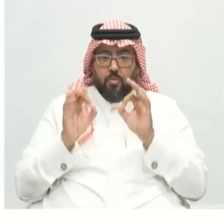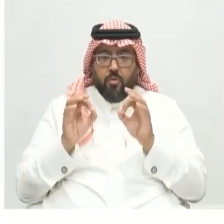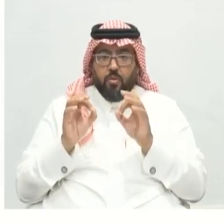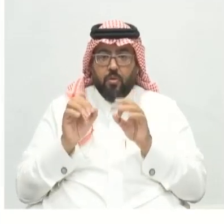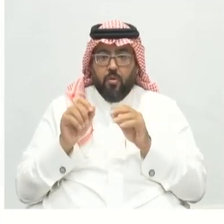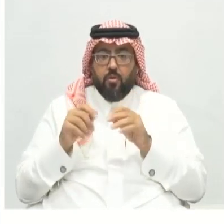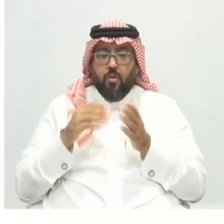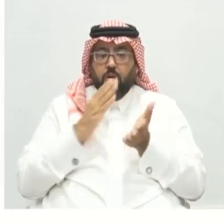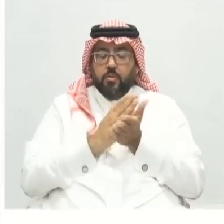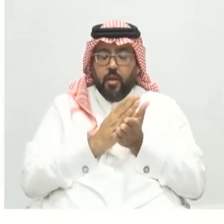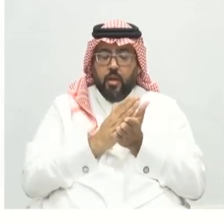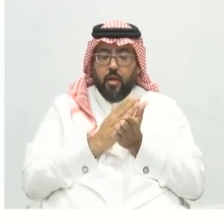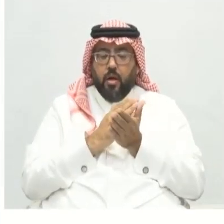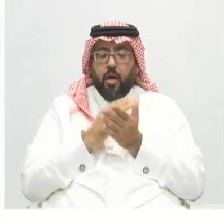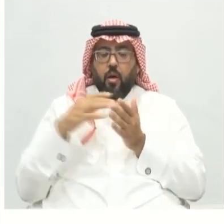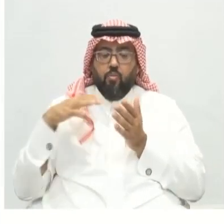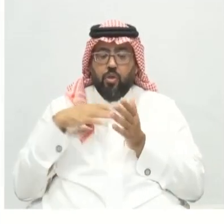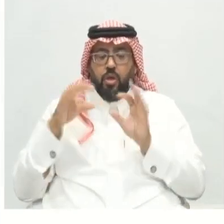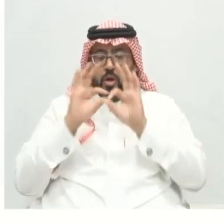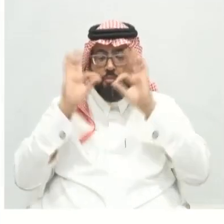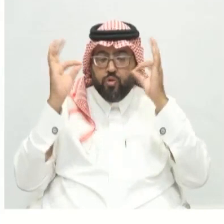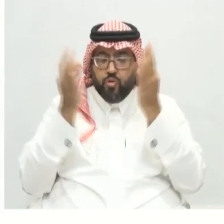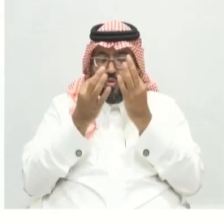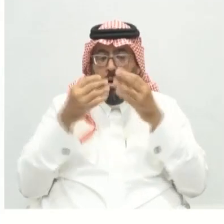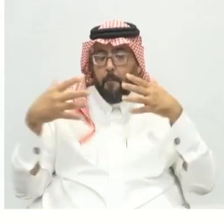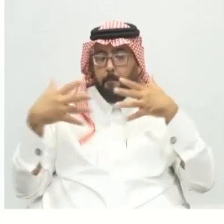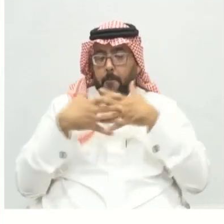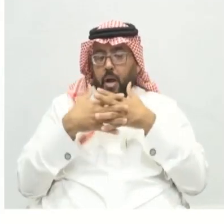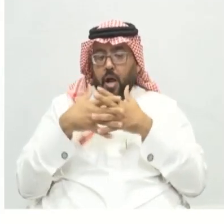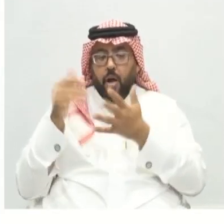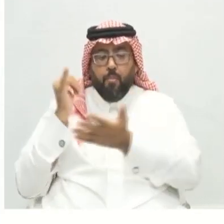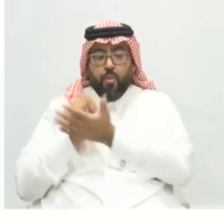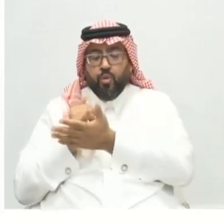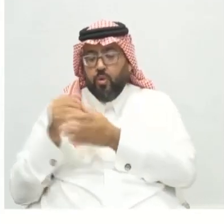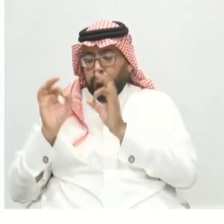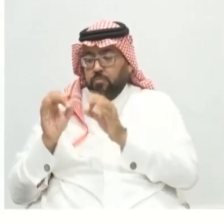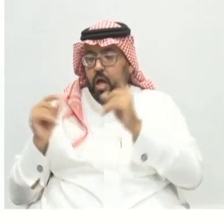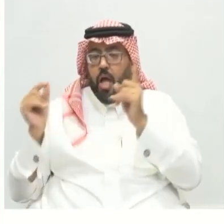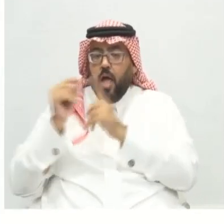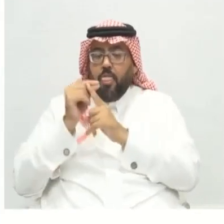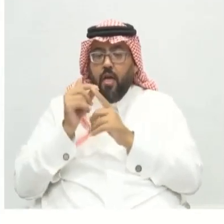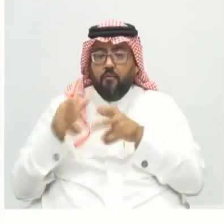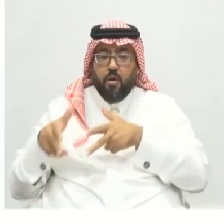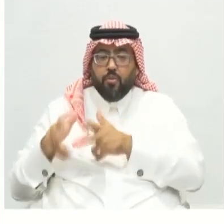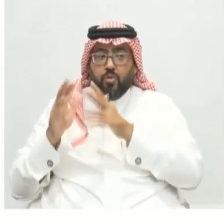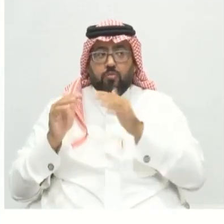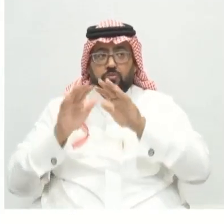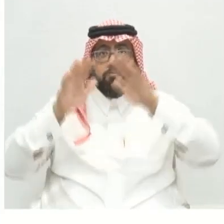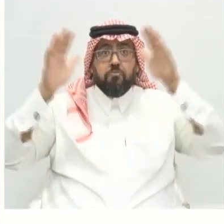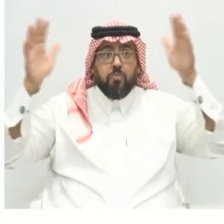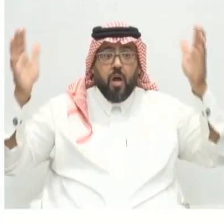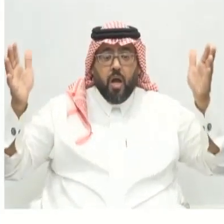وترخيصه حيث يعمل مدير المشروع مع اصحاب المصلحه لتحديد اهداف المشروع ونطاقه